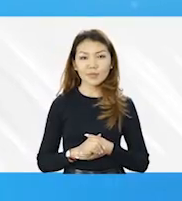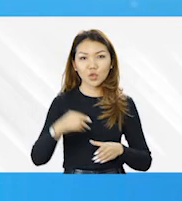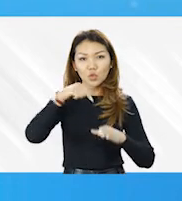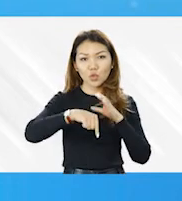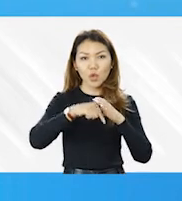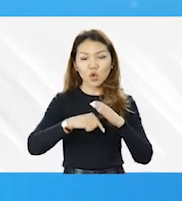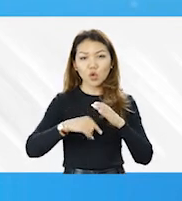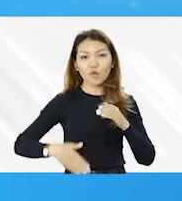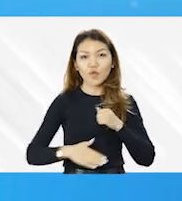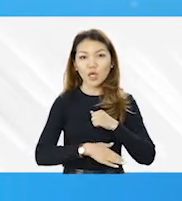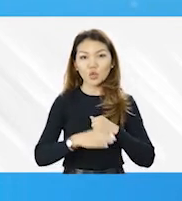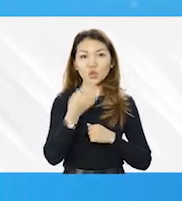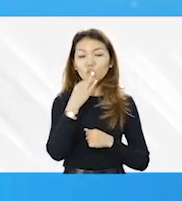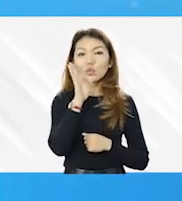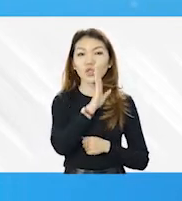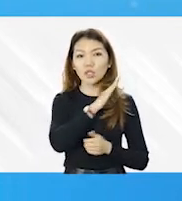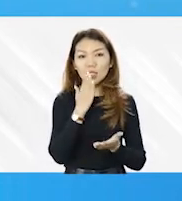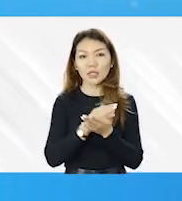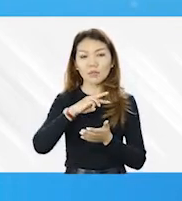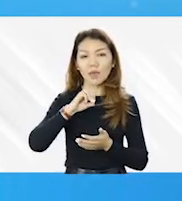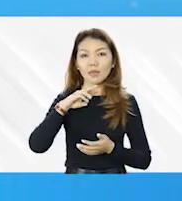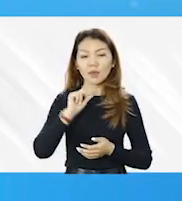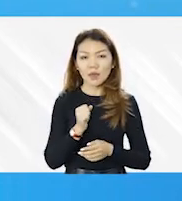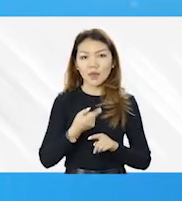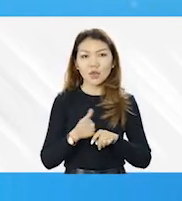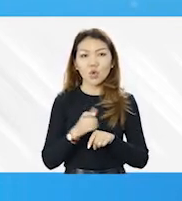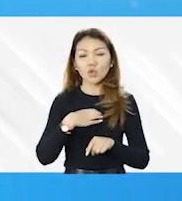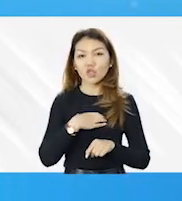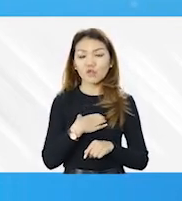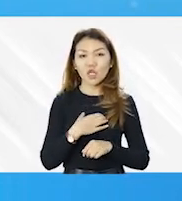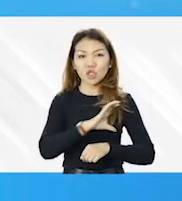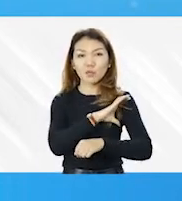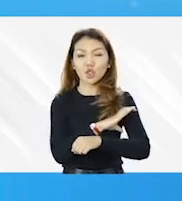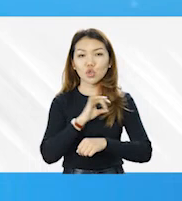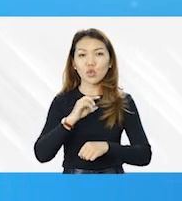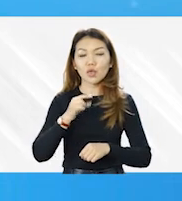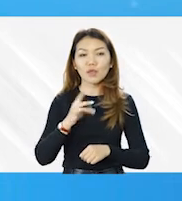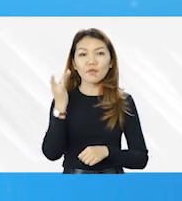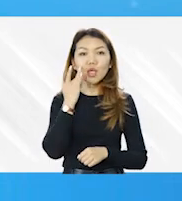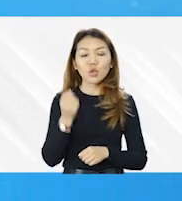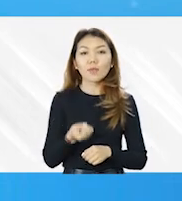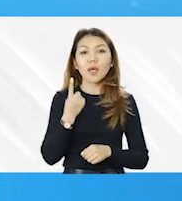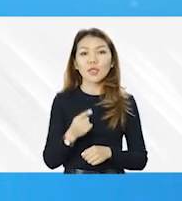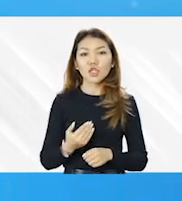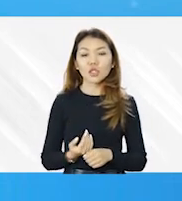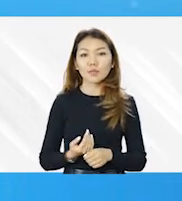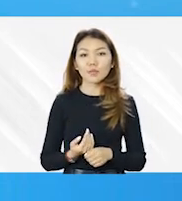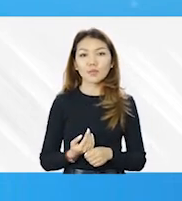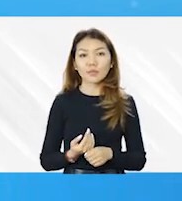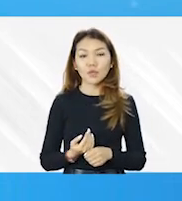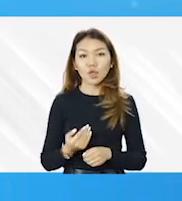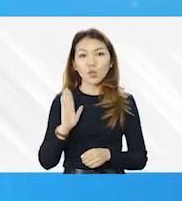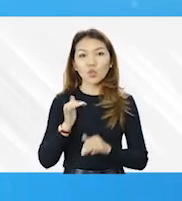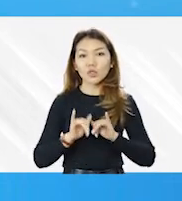Глубоко в тазу любой женщины расположена матка. Это очень важный мышечный орган, в котором однажды появится и будет